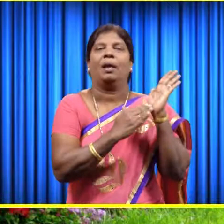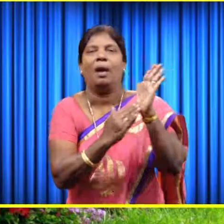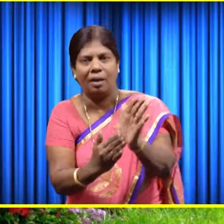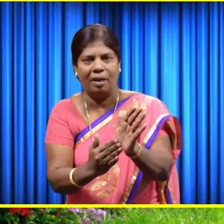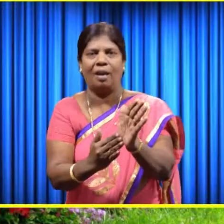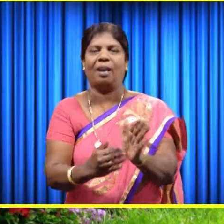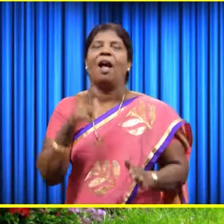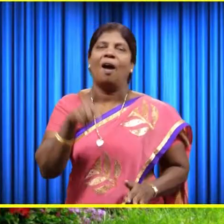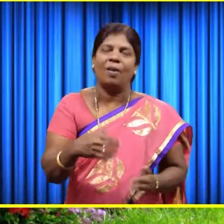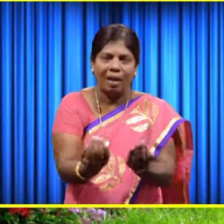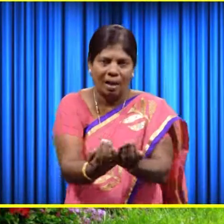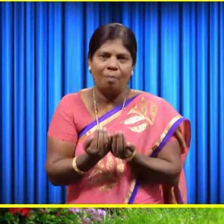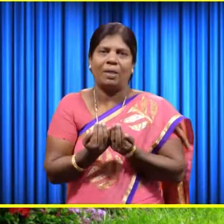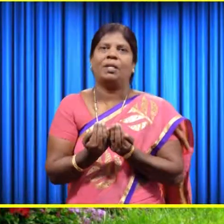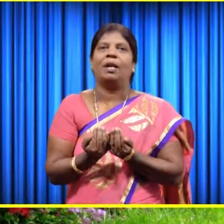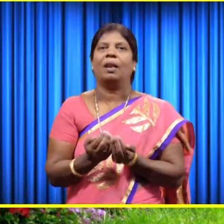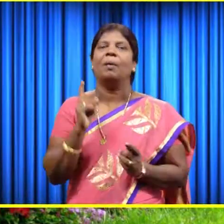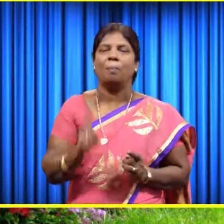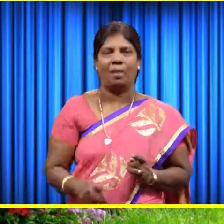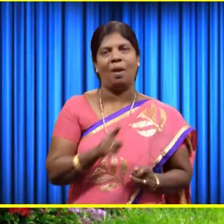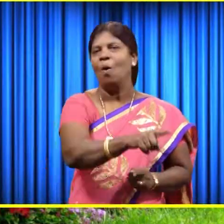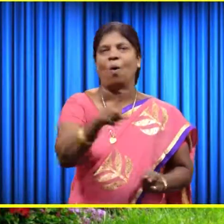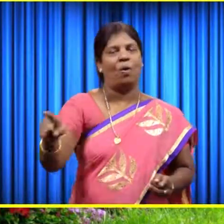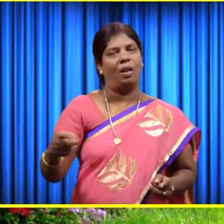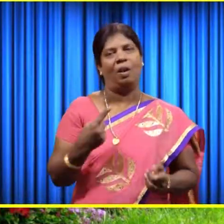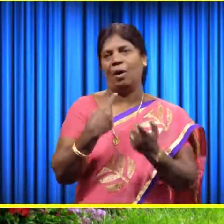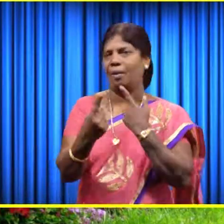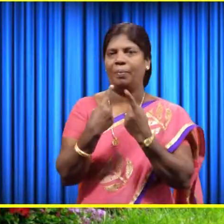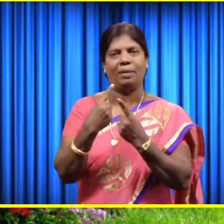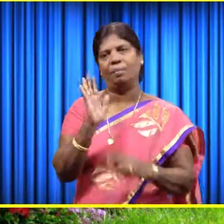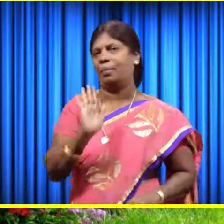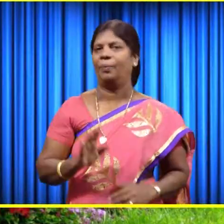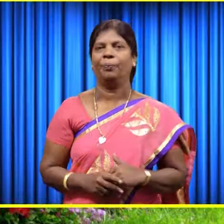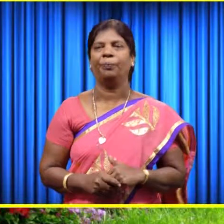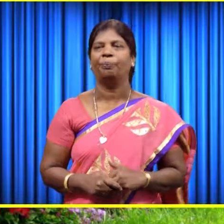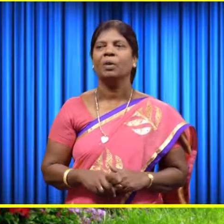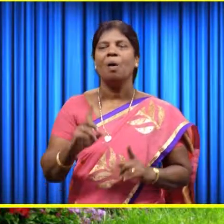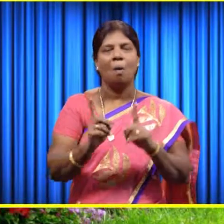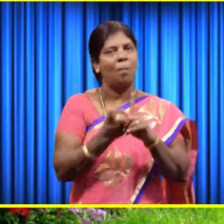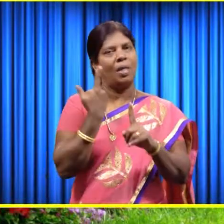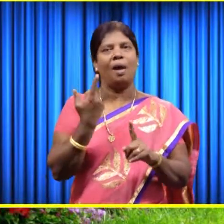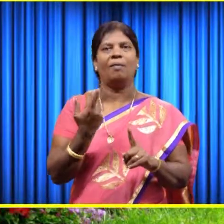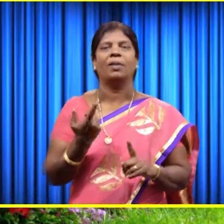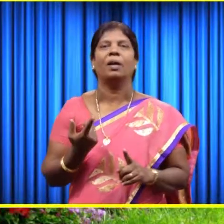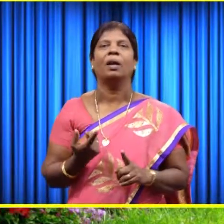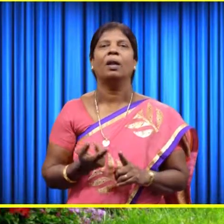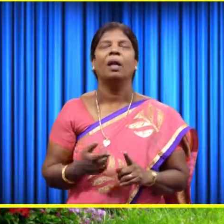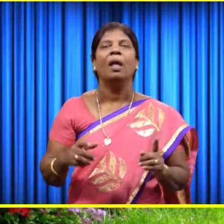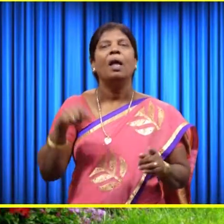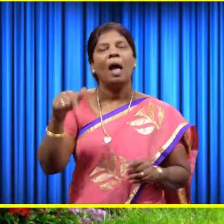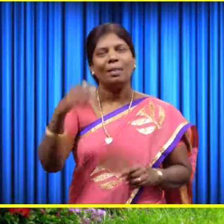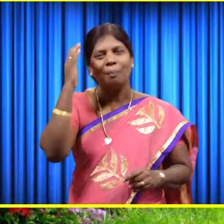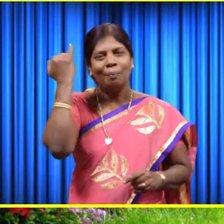வெளிப்படுத்தினார், அவளை காப்பாற்றினார் என்பதை நான் உங்களோடு கூட பகிர்ந்து கொள்ளப் போகிறேன். முதலாவதாக, இப்படி கொண்டு